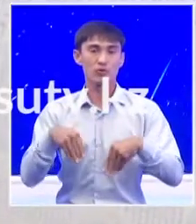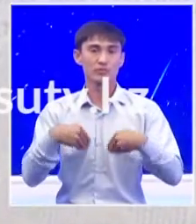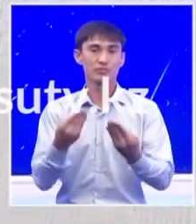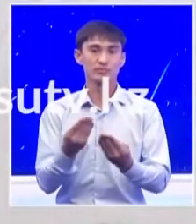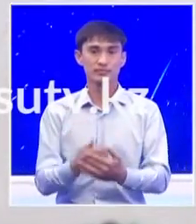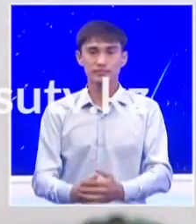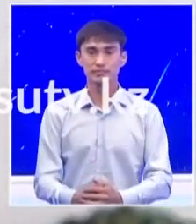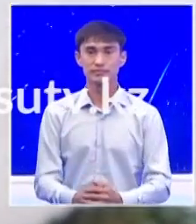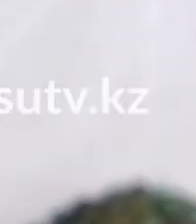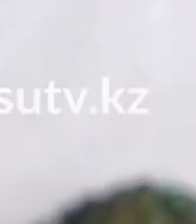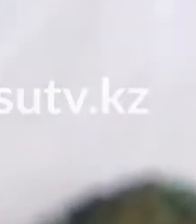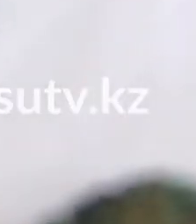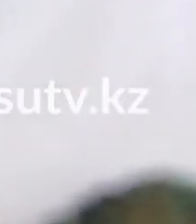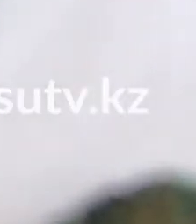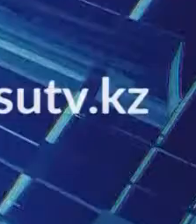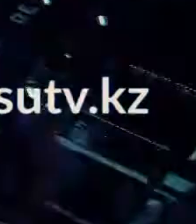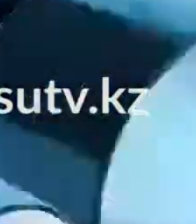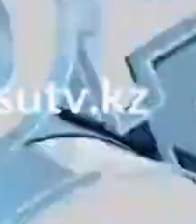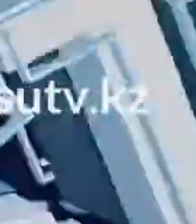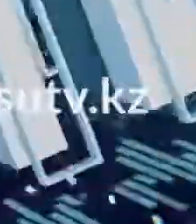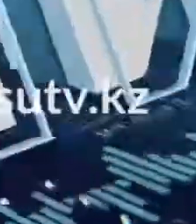Габит Кабдрахман, телеканал ЖТСУ.